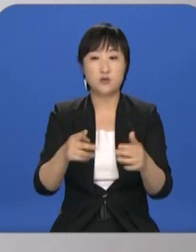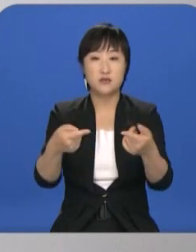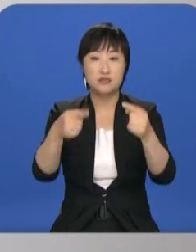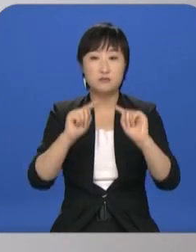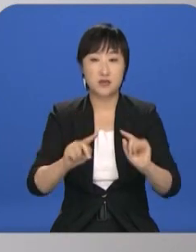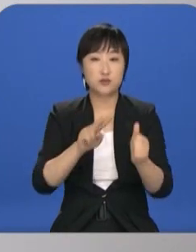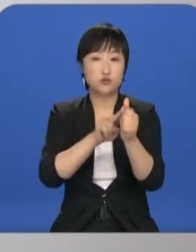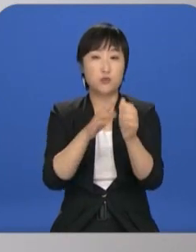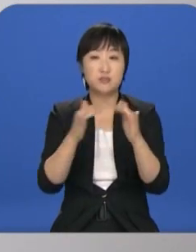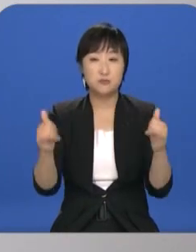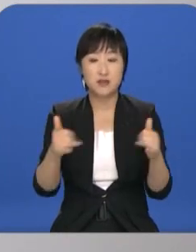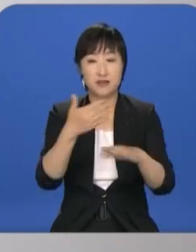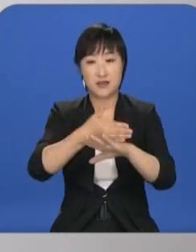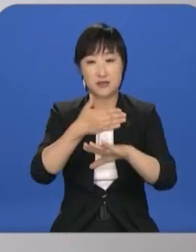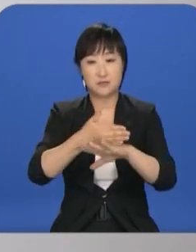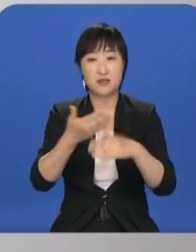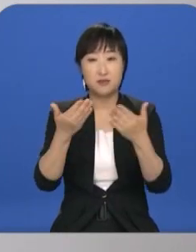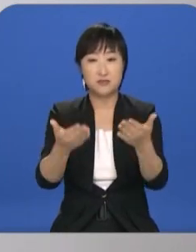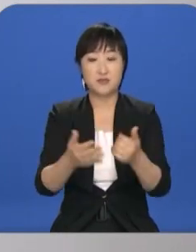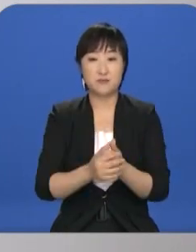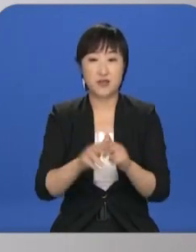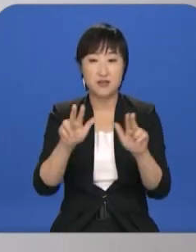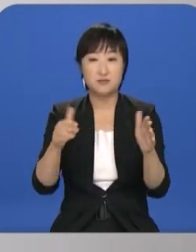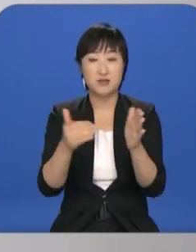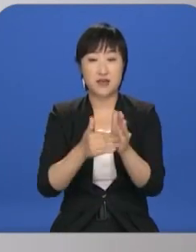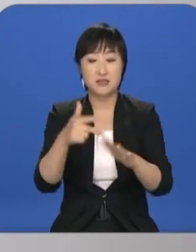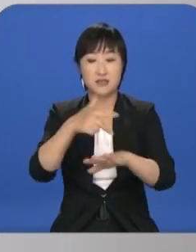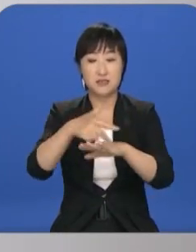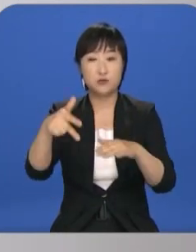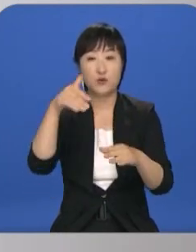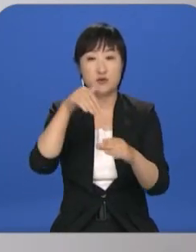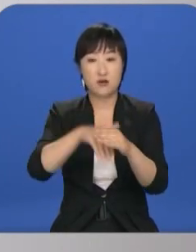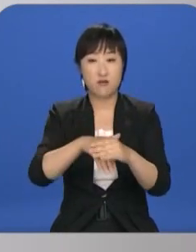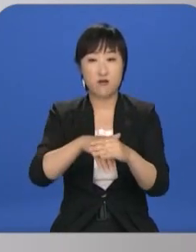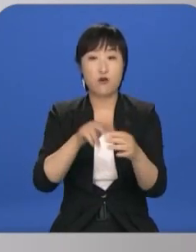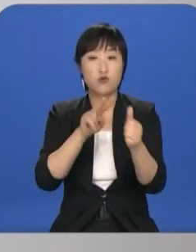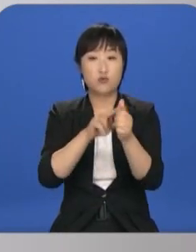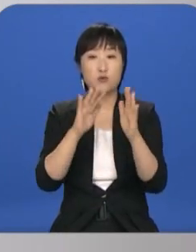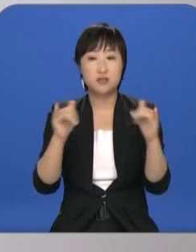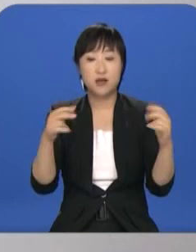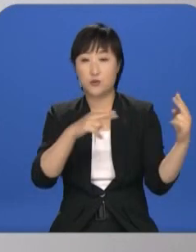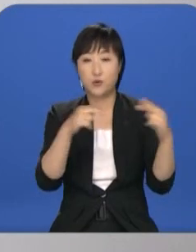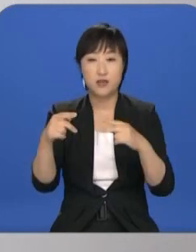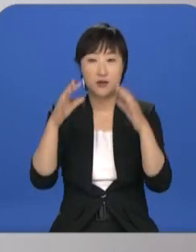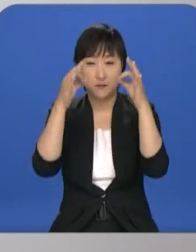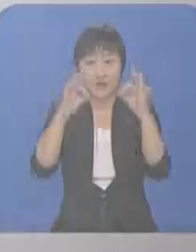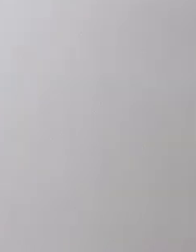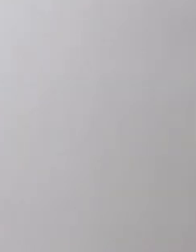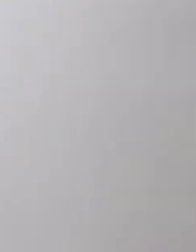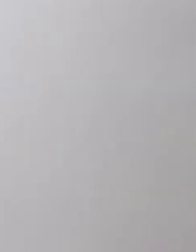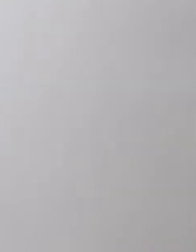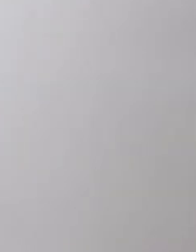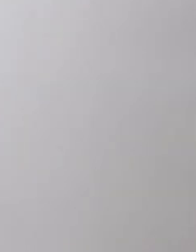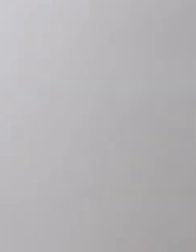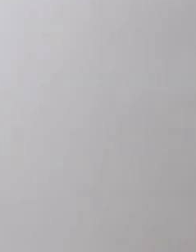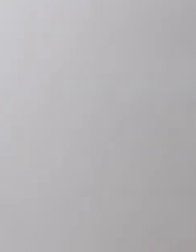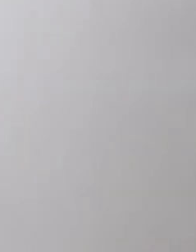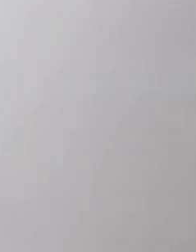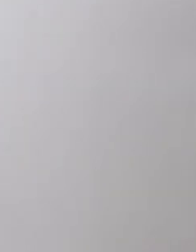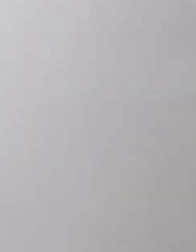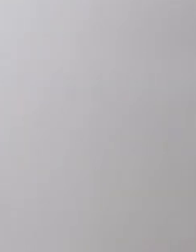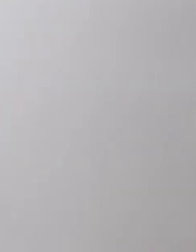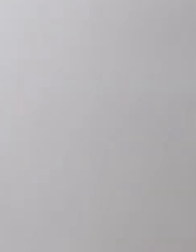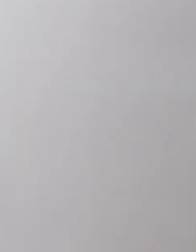나와주신 후보자분들께도 다시 한번 감사드립니다. 지금까지 진도군수 선거 후보자 토론회를 지켜봐 주신 시청자 여러분 대단히